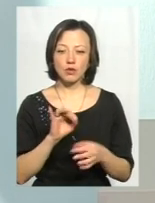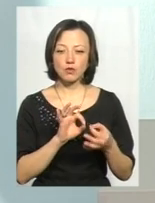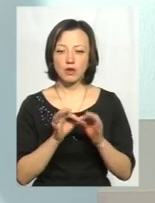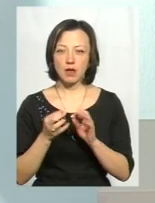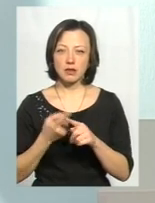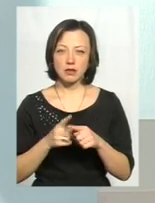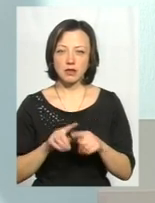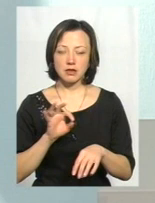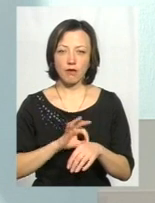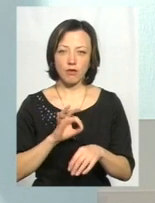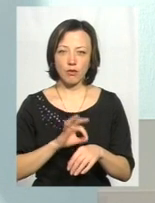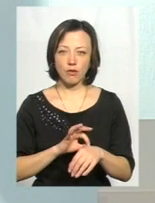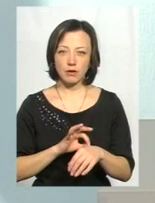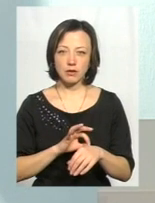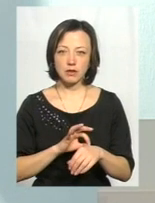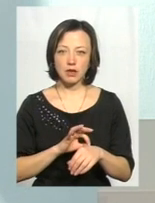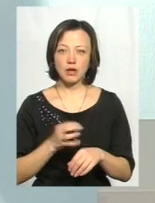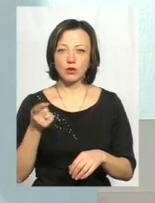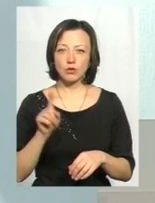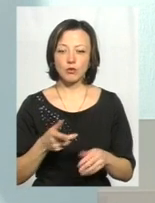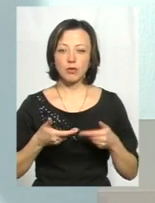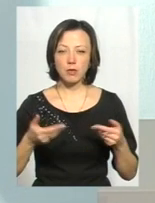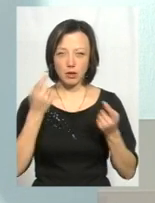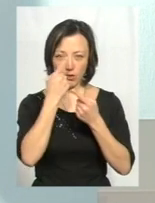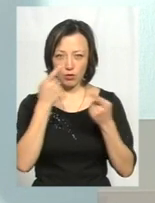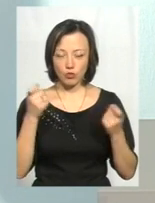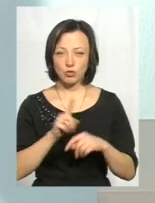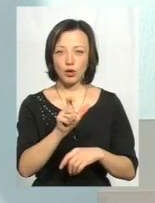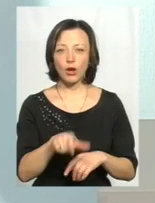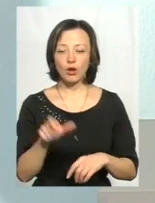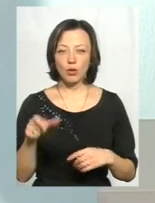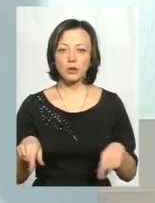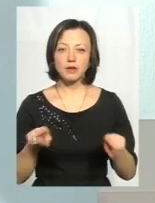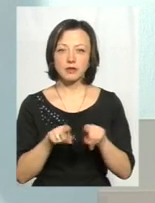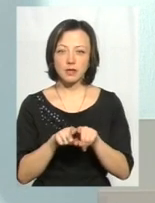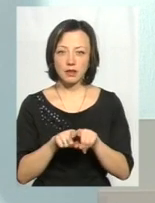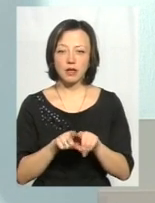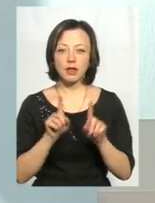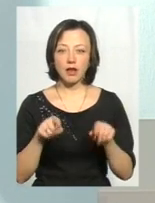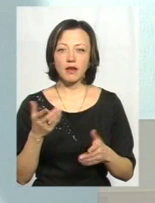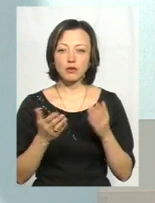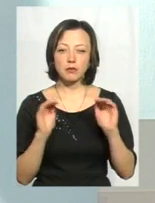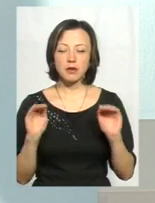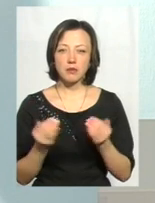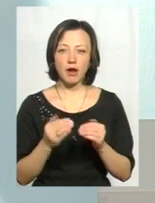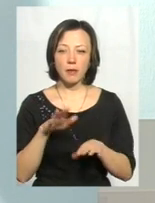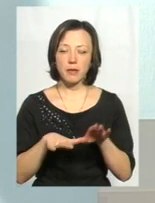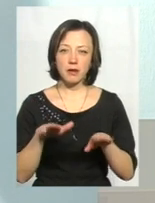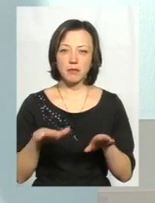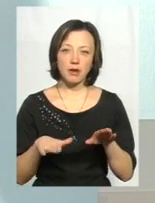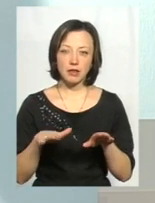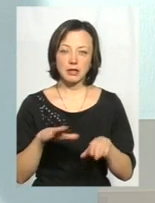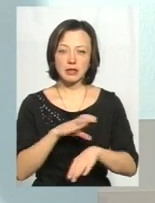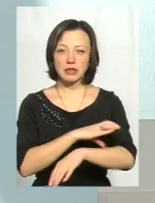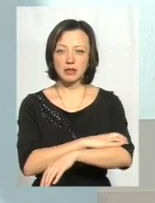ускладнення цієї захворюваності. Тому ми наголошуємо, щоб люди все-таки, навіть якщо якісь мінімальні є перепади, коливання